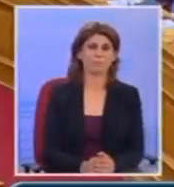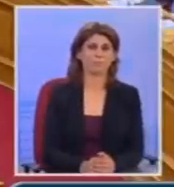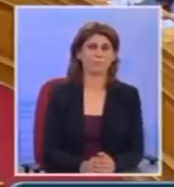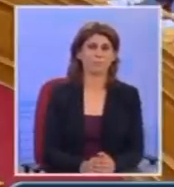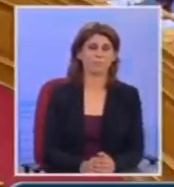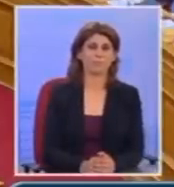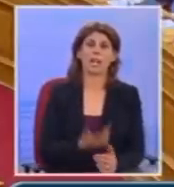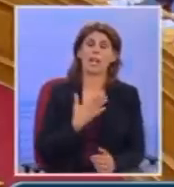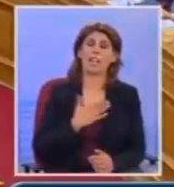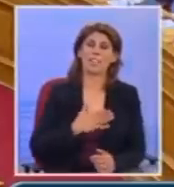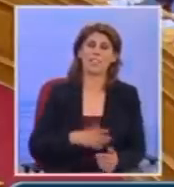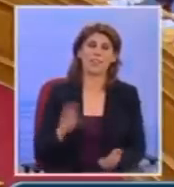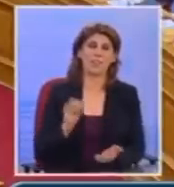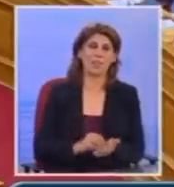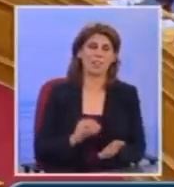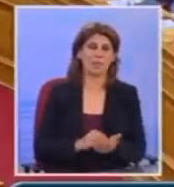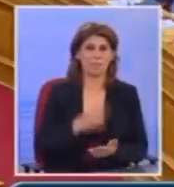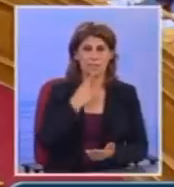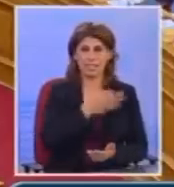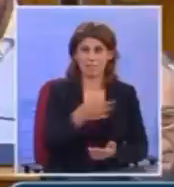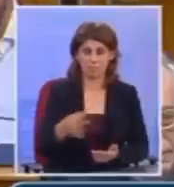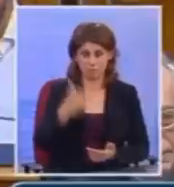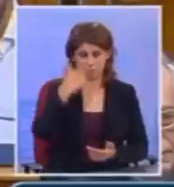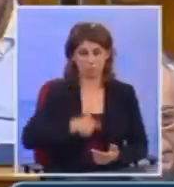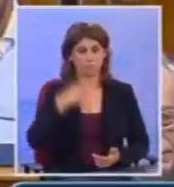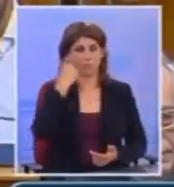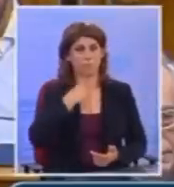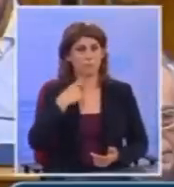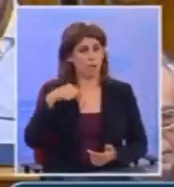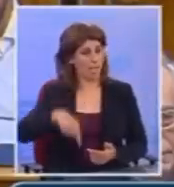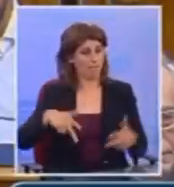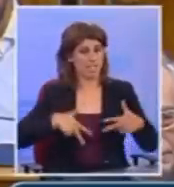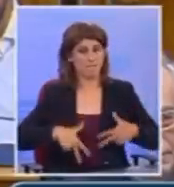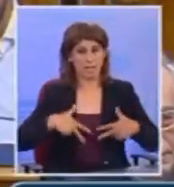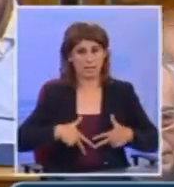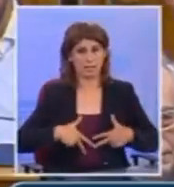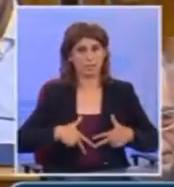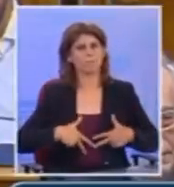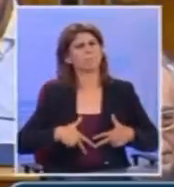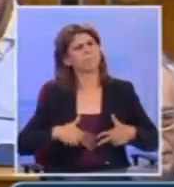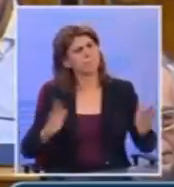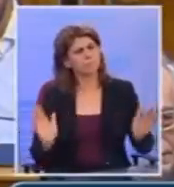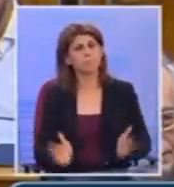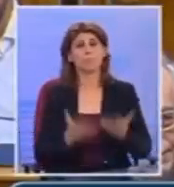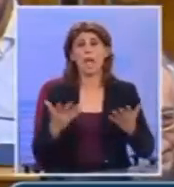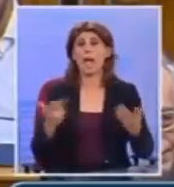Θέλω επίσης να σας πω ότι τόσο εγώ προσωπικά όσο και αυτή η κυβέρνηση, παρά το γεγονός ότι